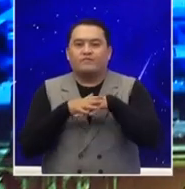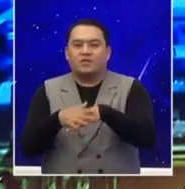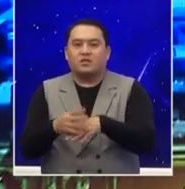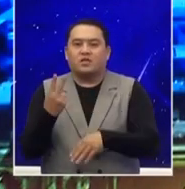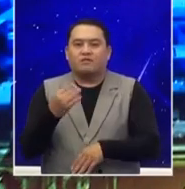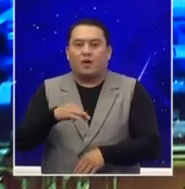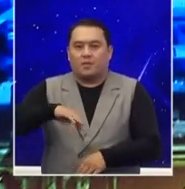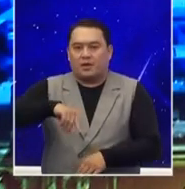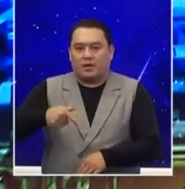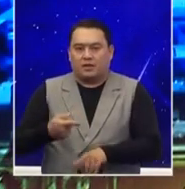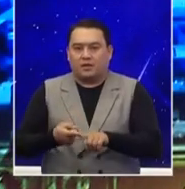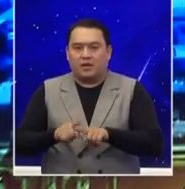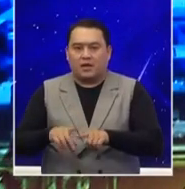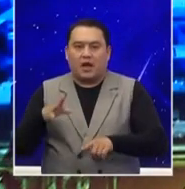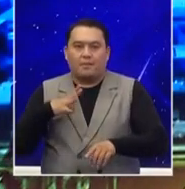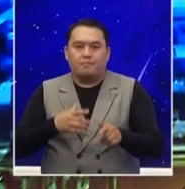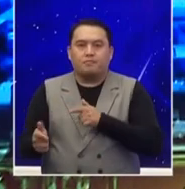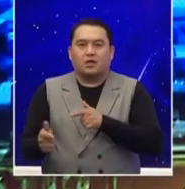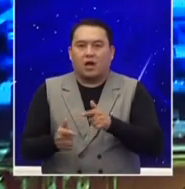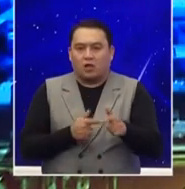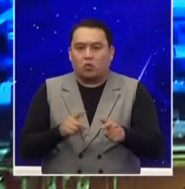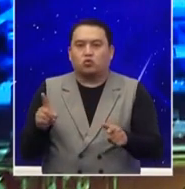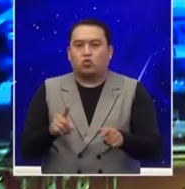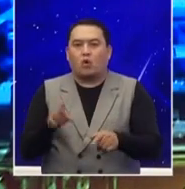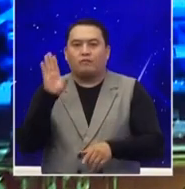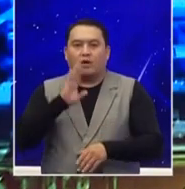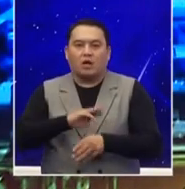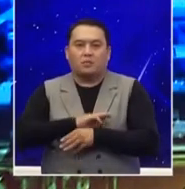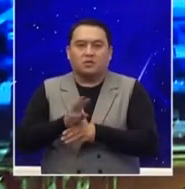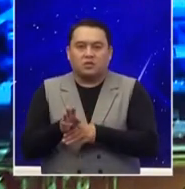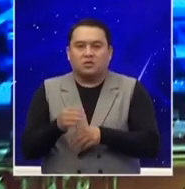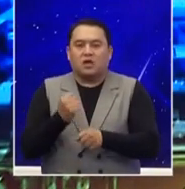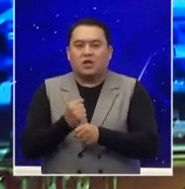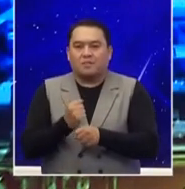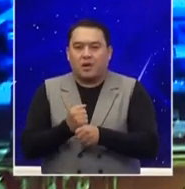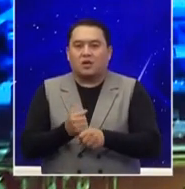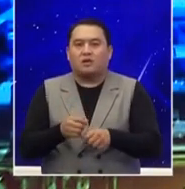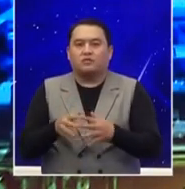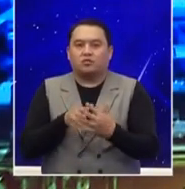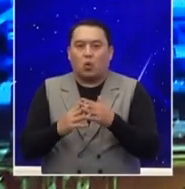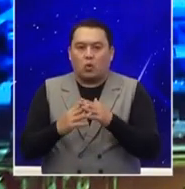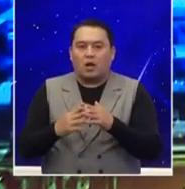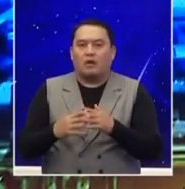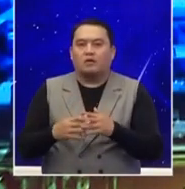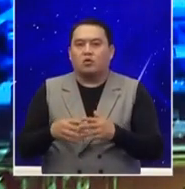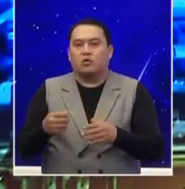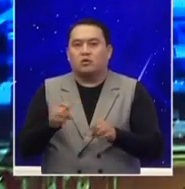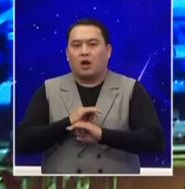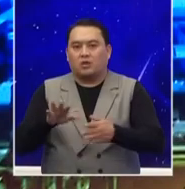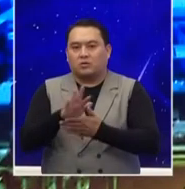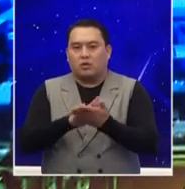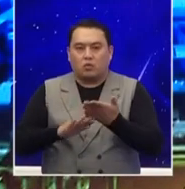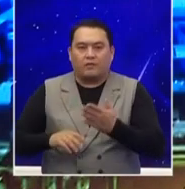почти 2 миллиарда тенге о том как продвигаются дела с водоснабжением в прибрежном поселке узнавала